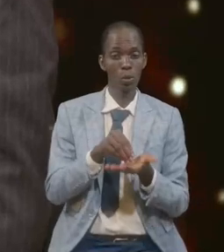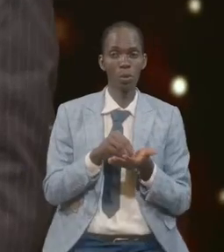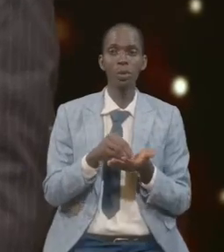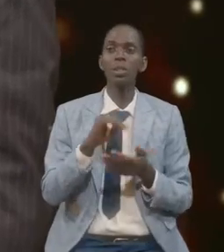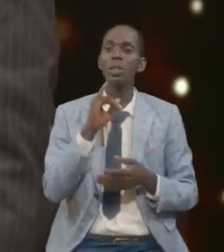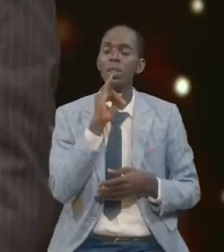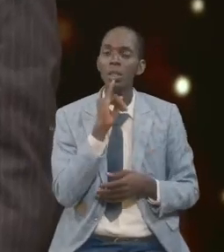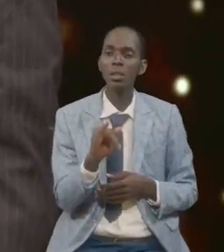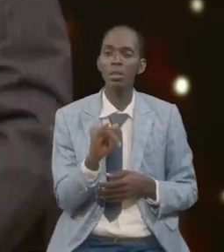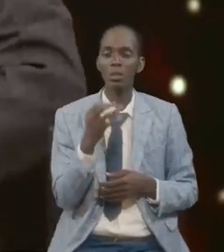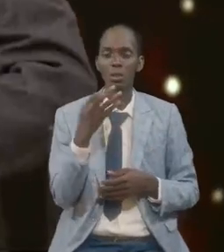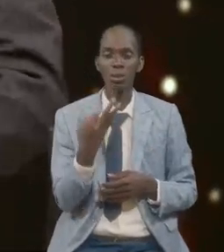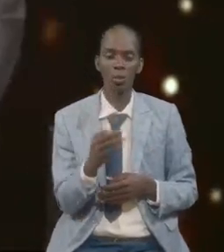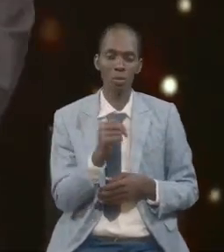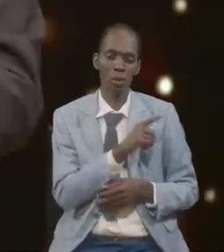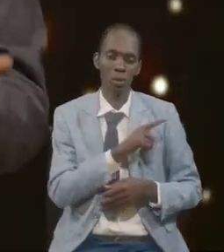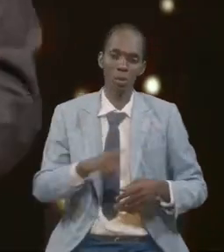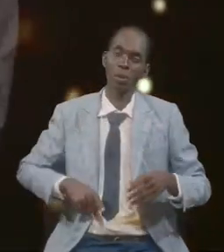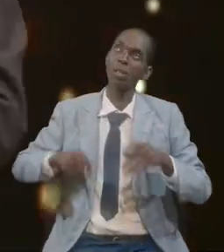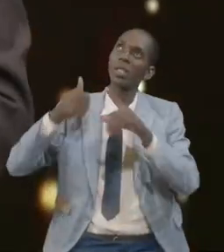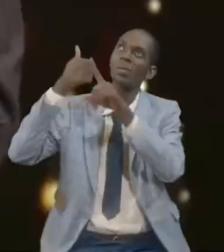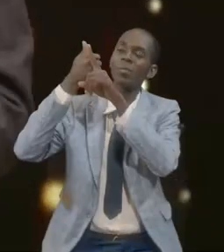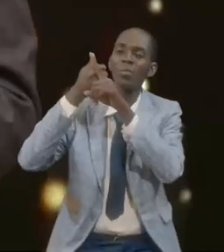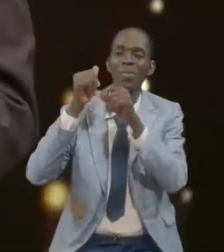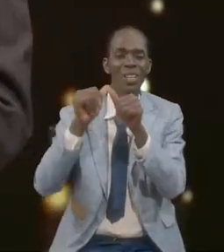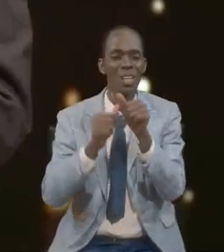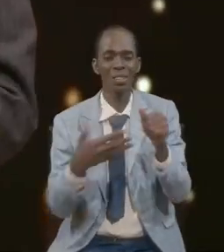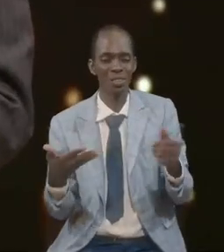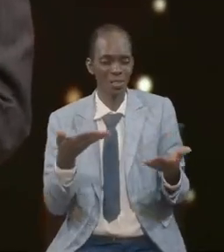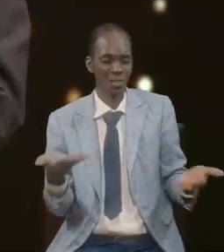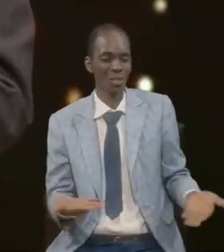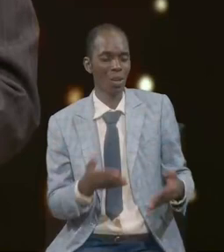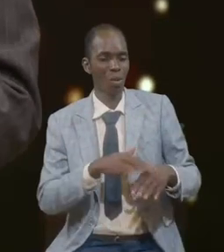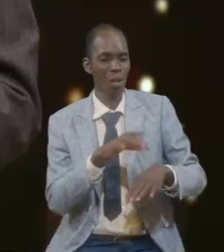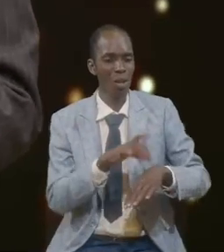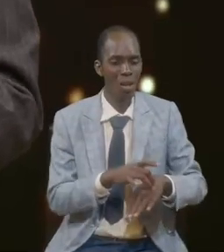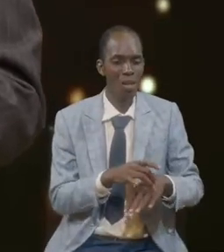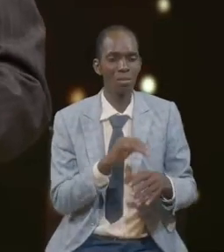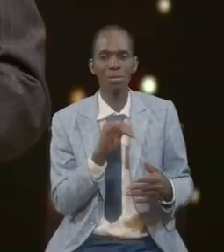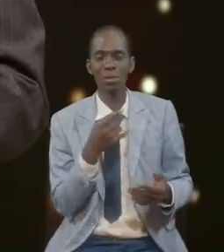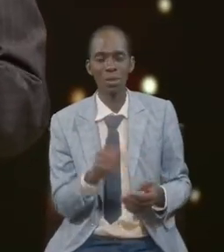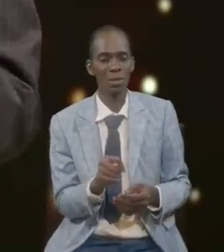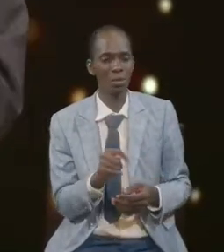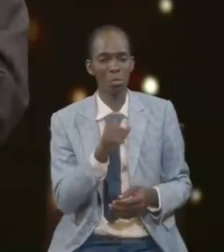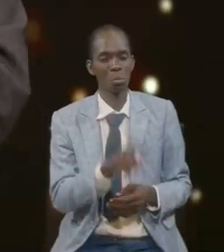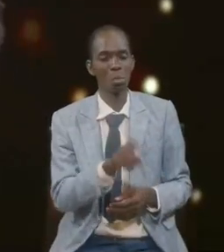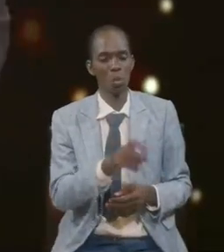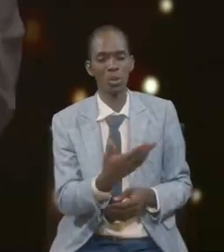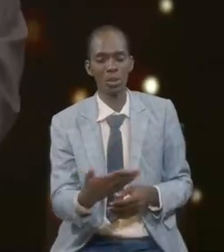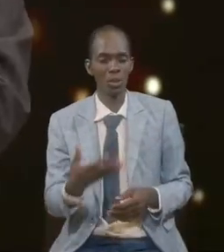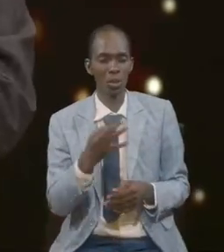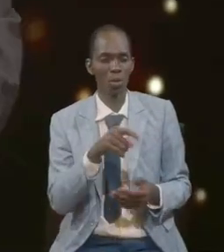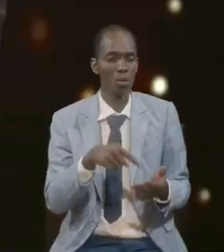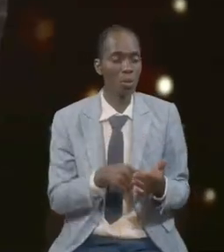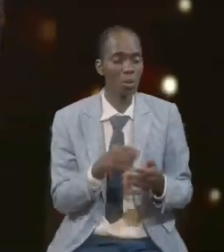le Seigneur lui-même. Toutes les choses de ce monde, et tout ce qui